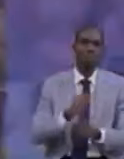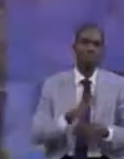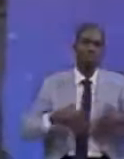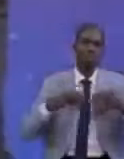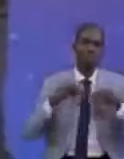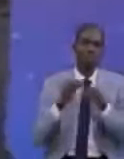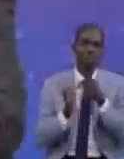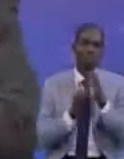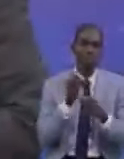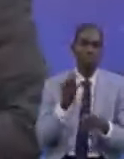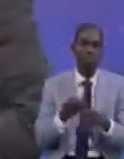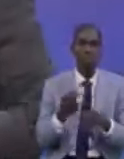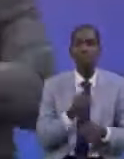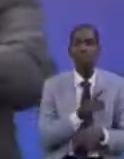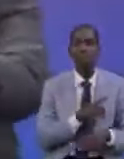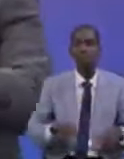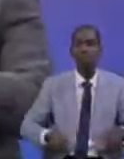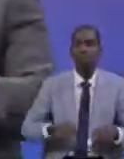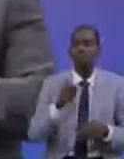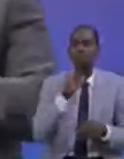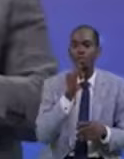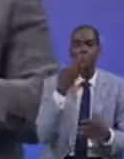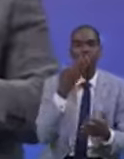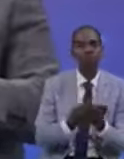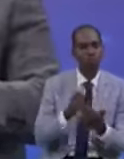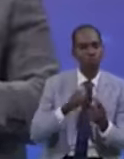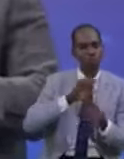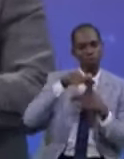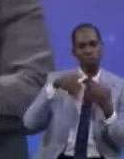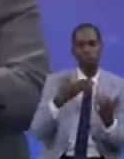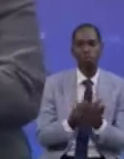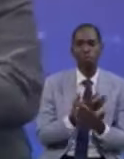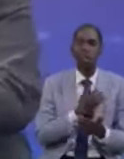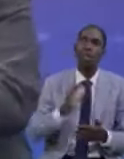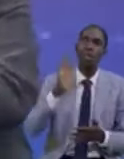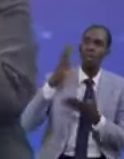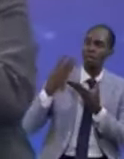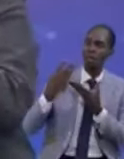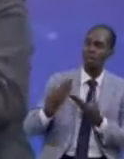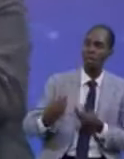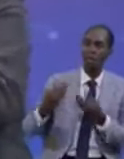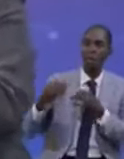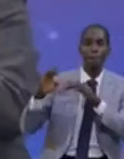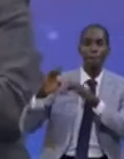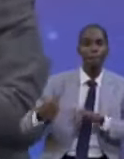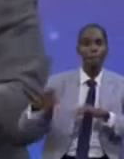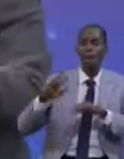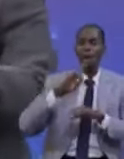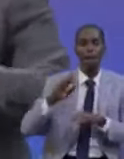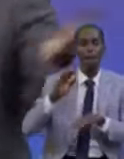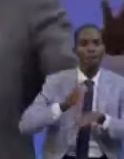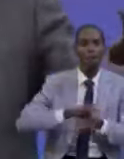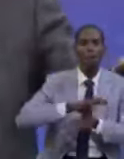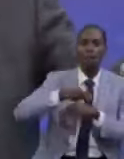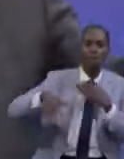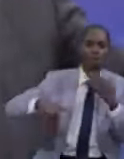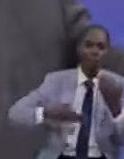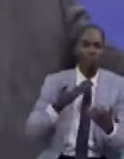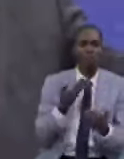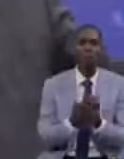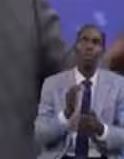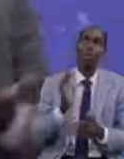l'Éternel est bon envers tous et ça et cette compassion s'étend sur touses